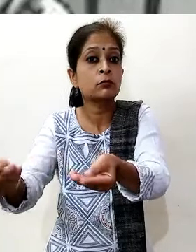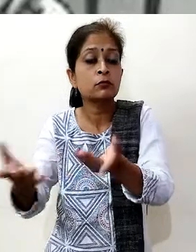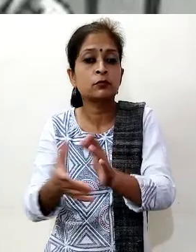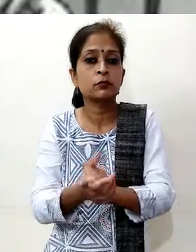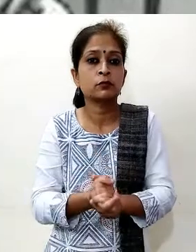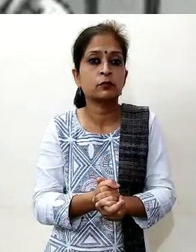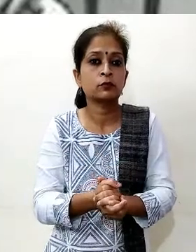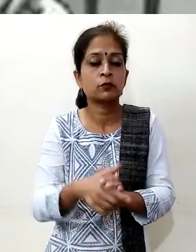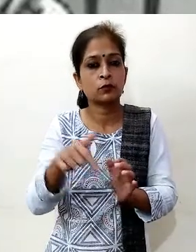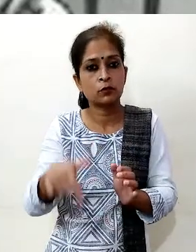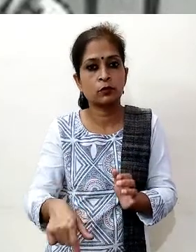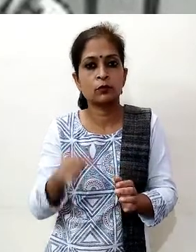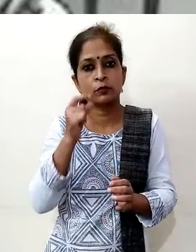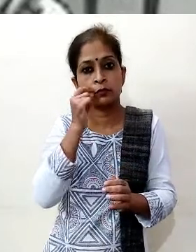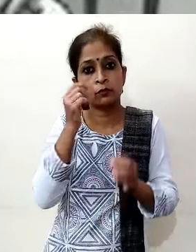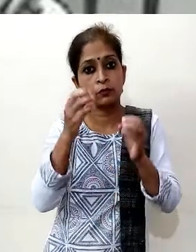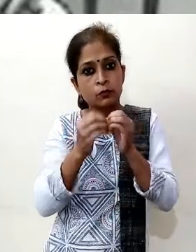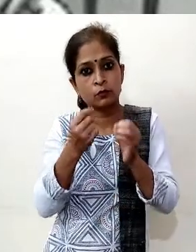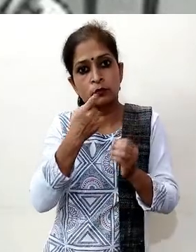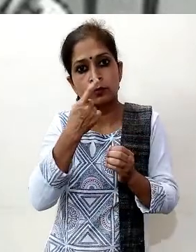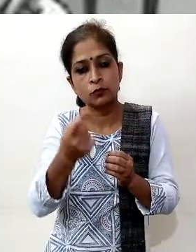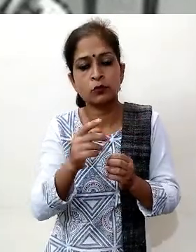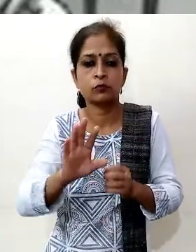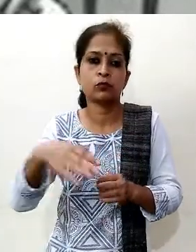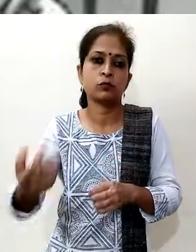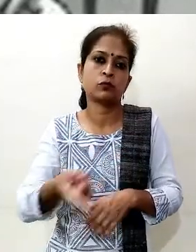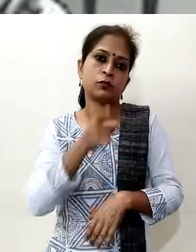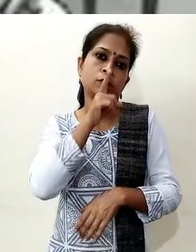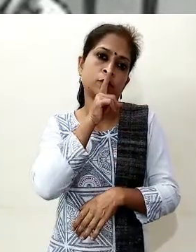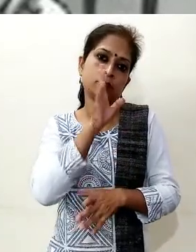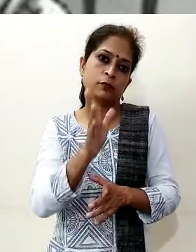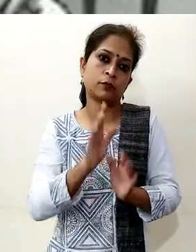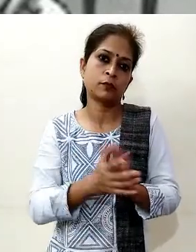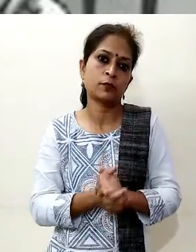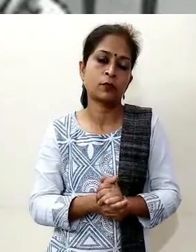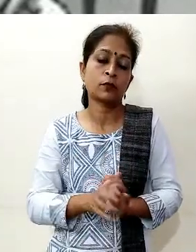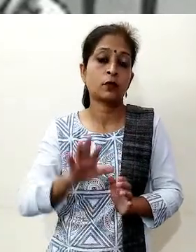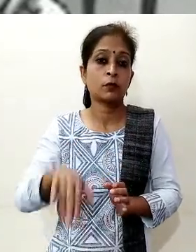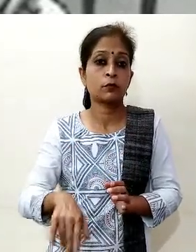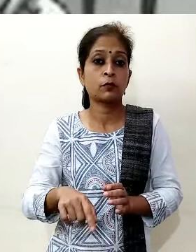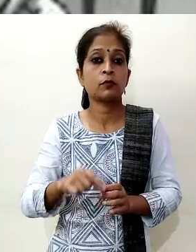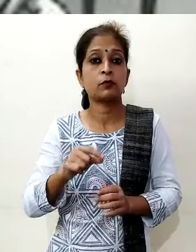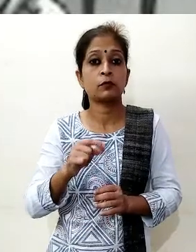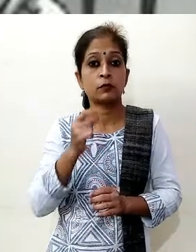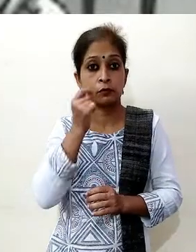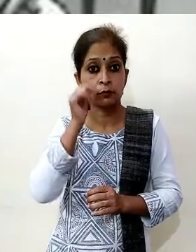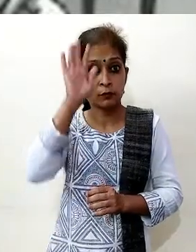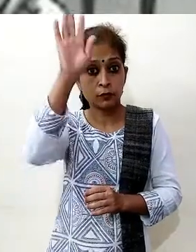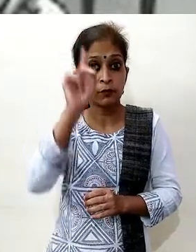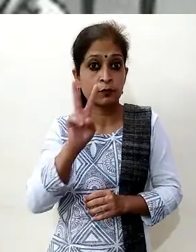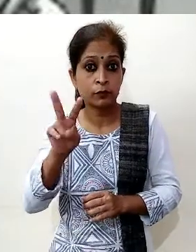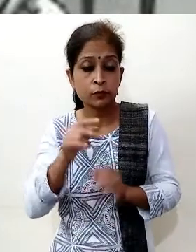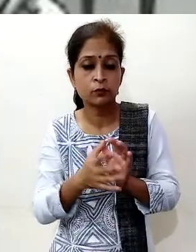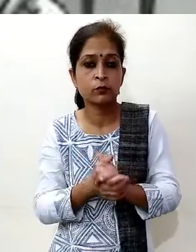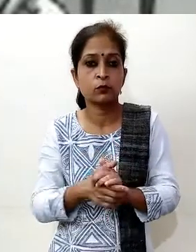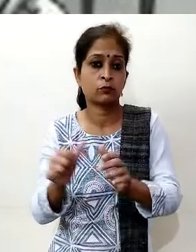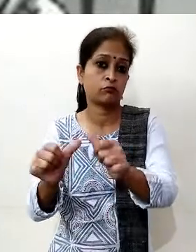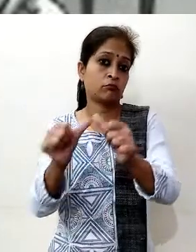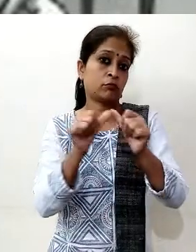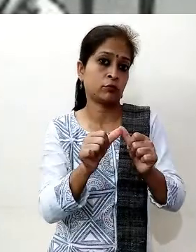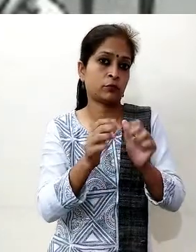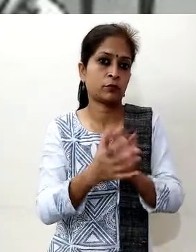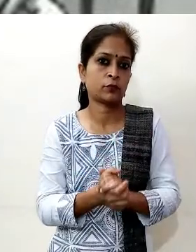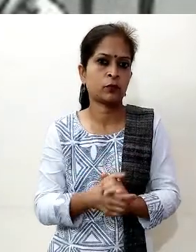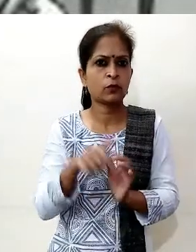इतना कहता है वेताल और चुप हो जाता है, और विक्रम को इसका जवाब देना है। इस कहानी को अगर आप समझने